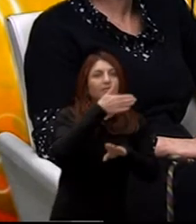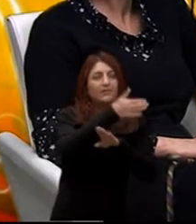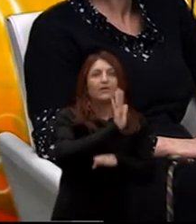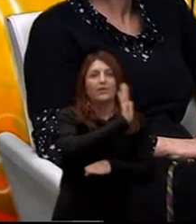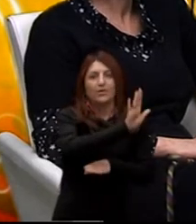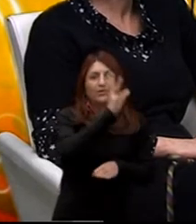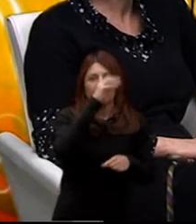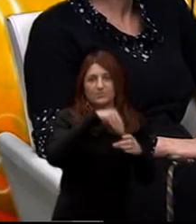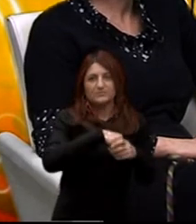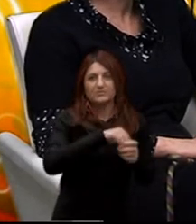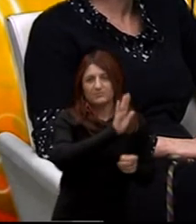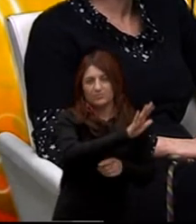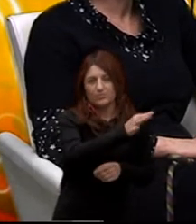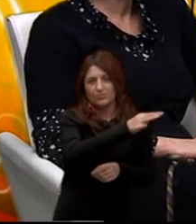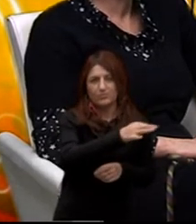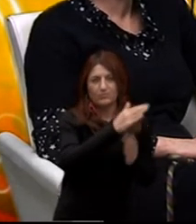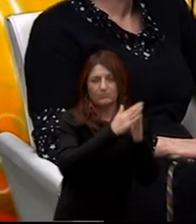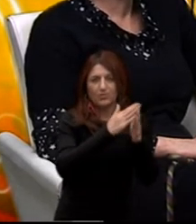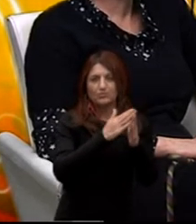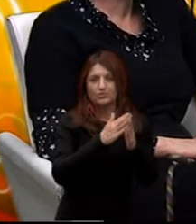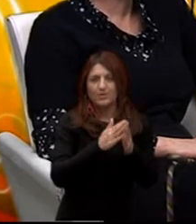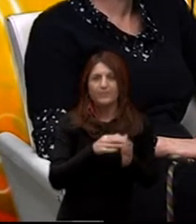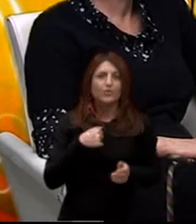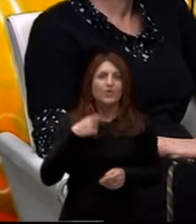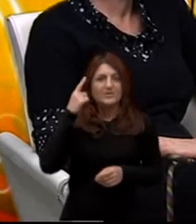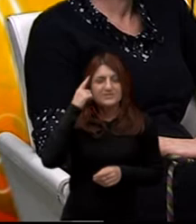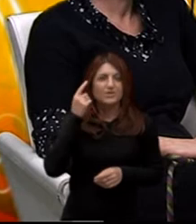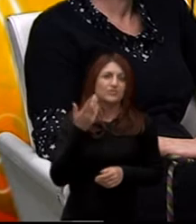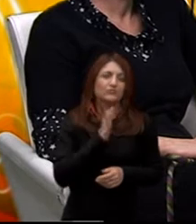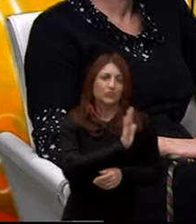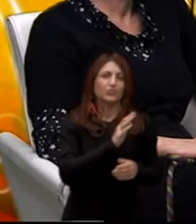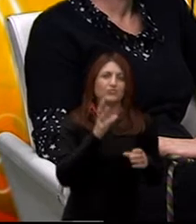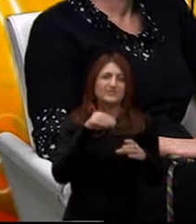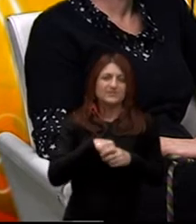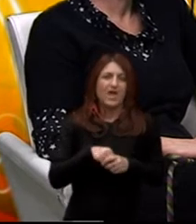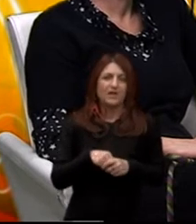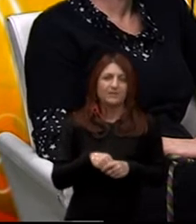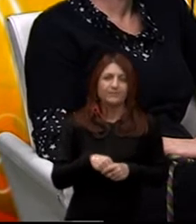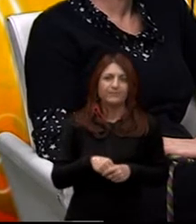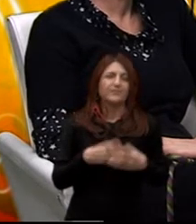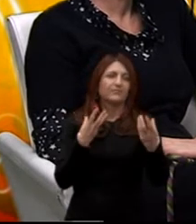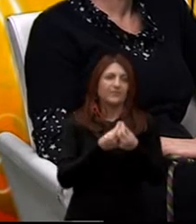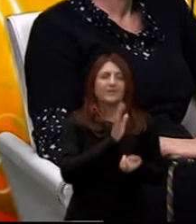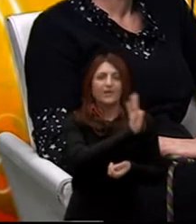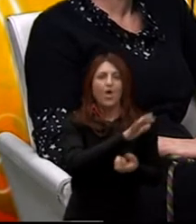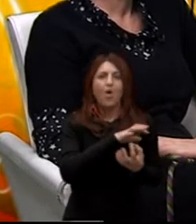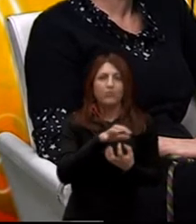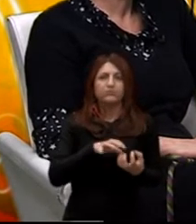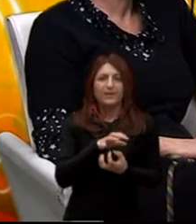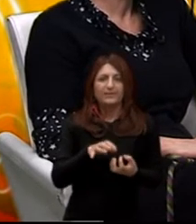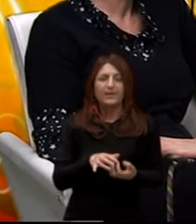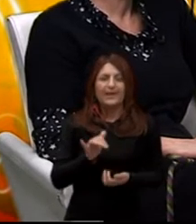u njihovoj lokalnoj zajednici. Znači, u njihovom domaćinstvu, u njihovom kućanstvu, s njihovom obitelji. Tako